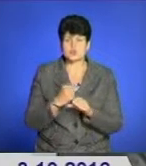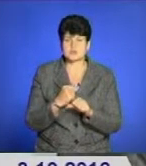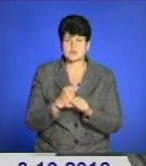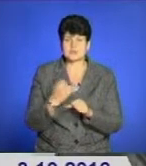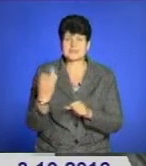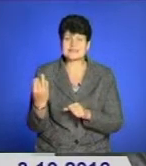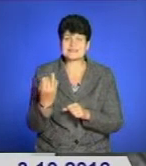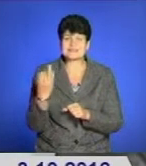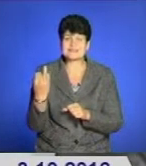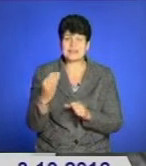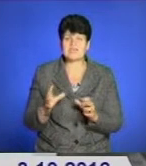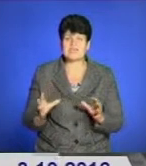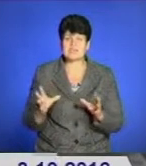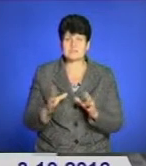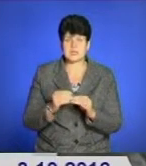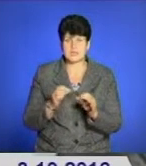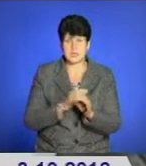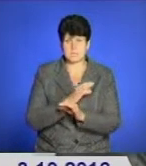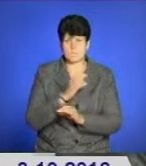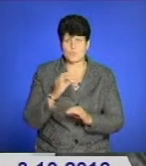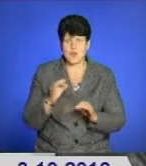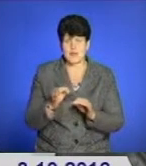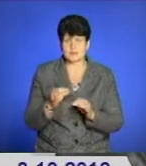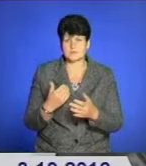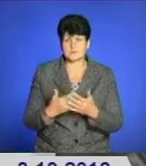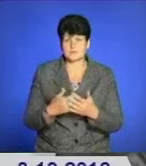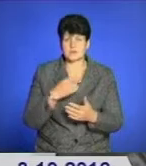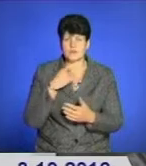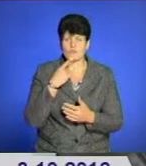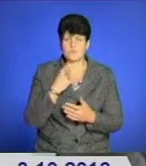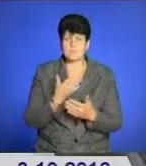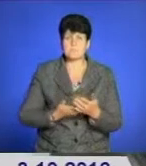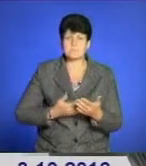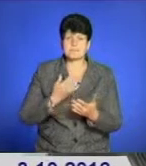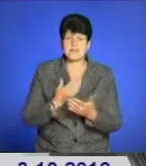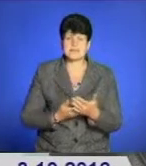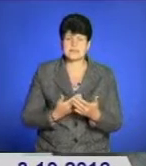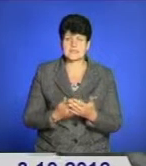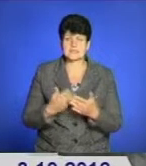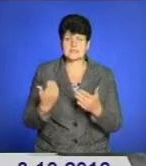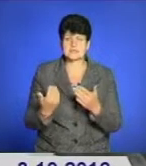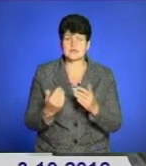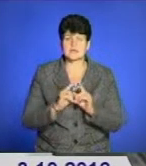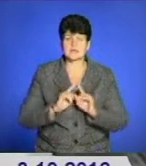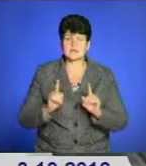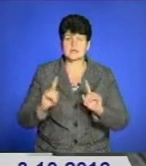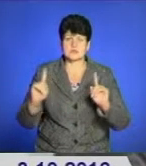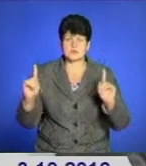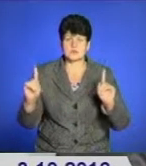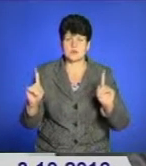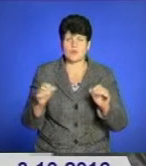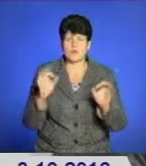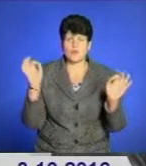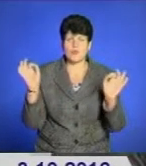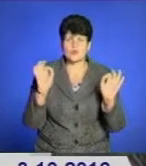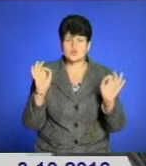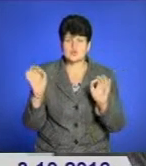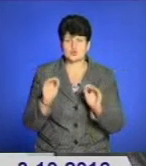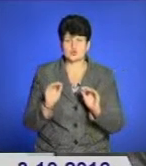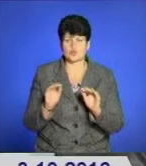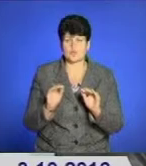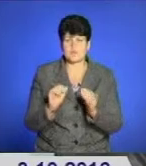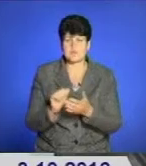цікаві спільні проекти, тобто, умовно кажучи, презентацію, нові різновиди, скажімо, презентації музичного матеріалу, коли його